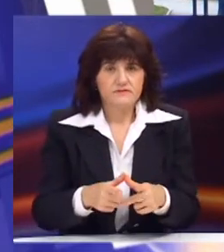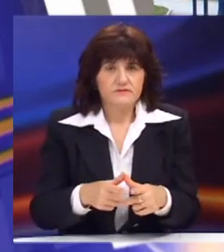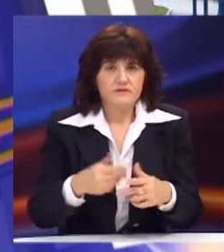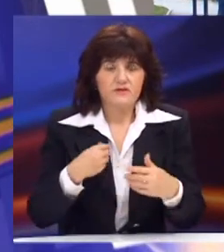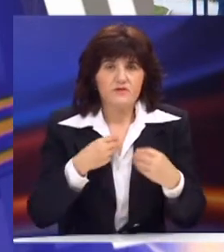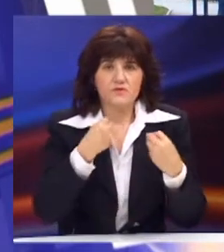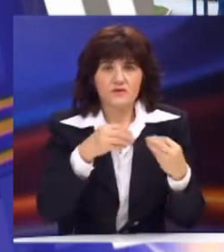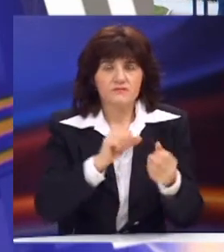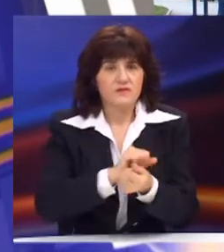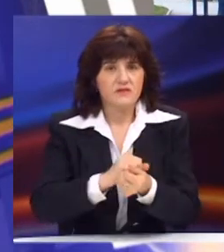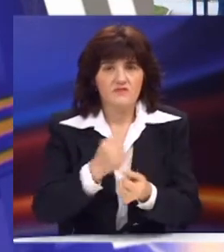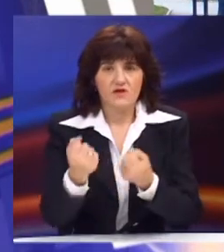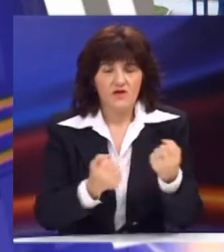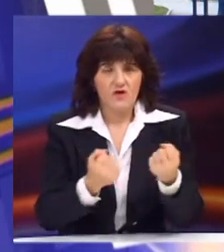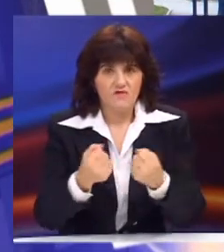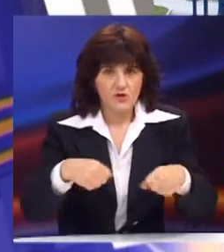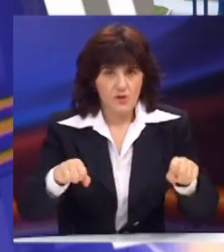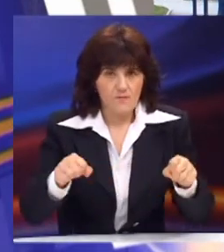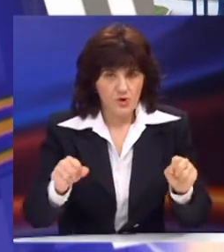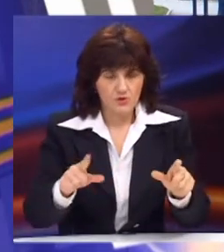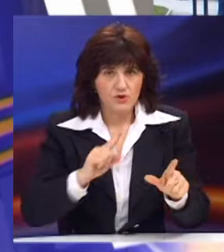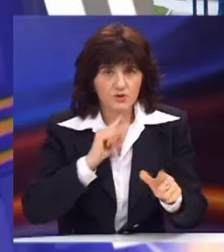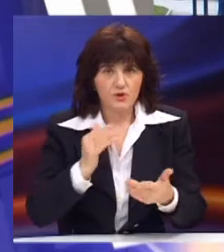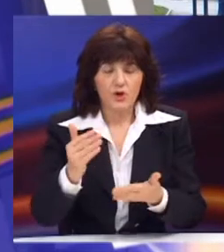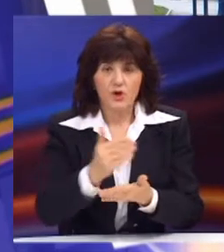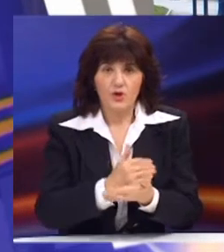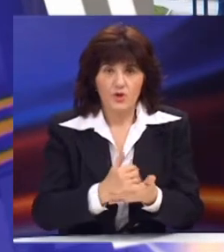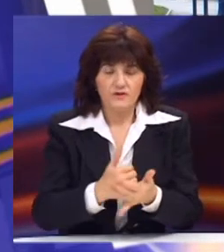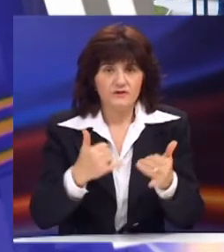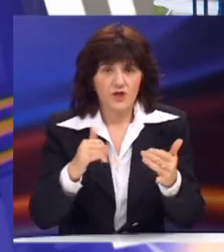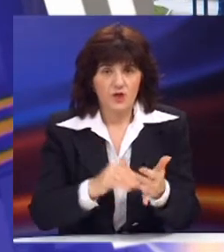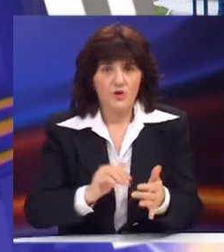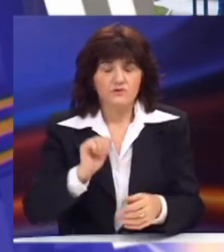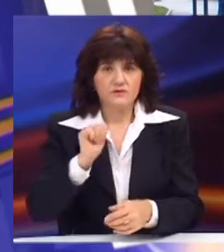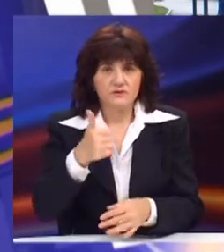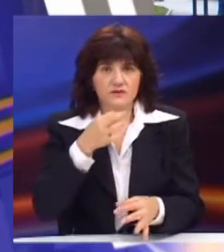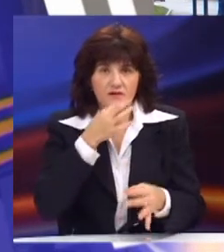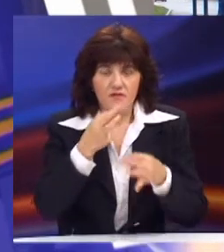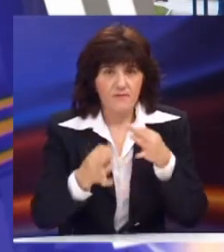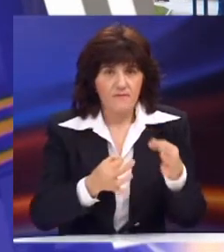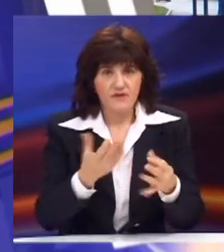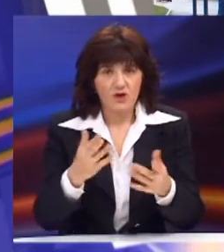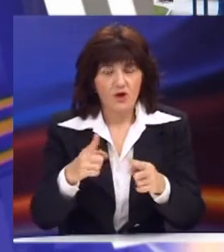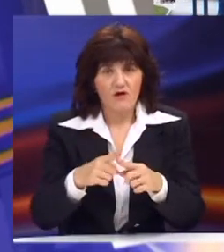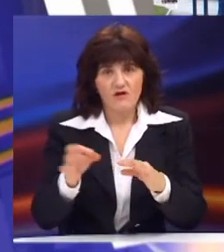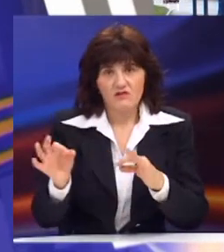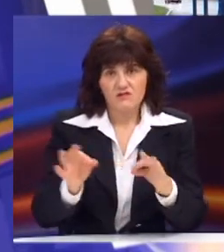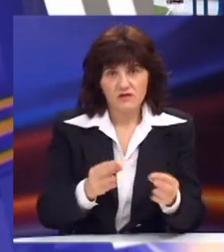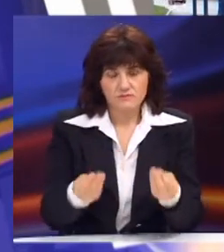televizije, poruku svim vozačima motornih vozila da iskoriste ovu priliku da još jednom ispitaju svoju